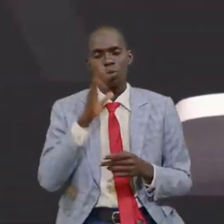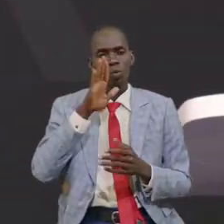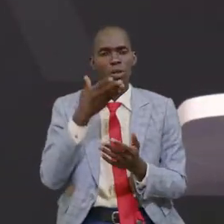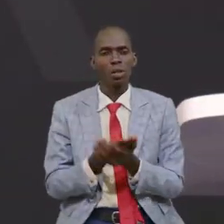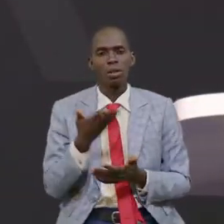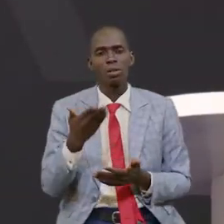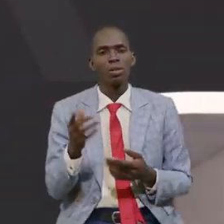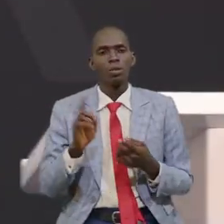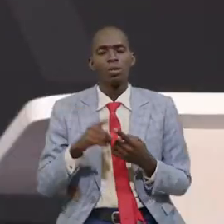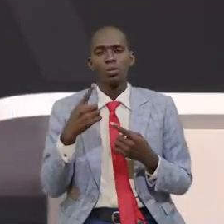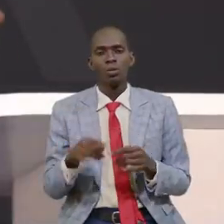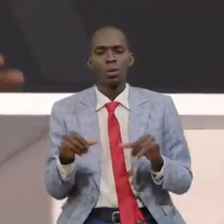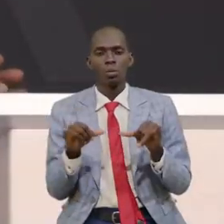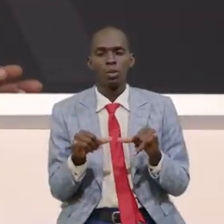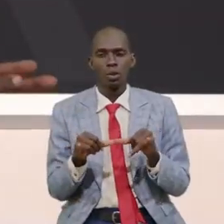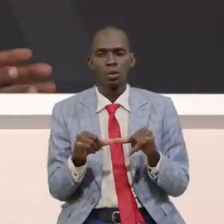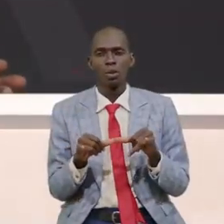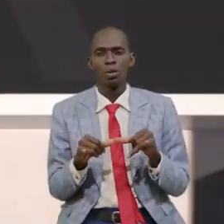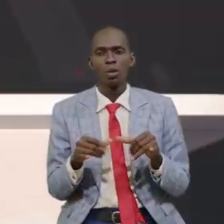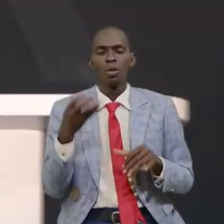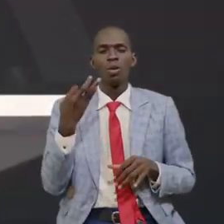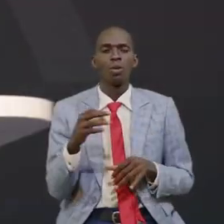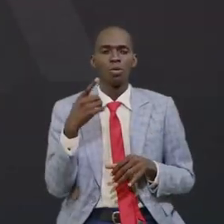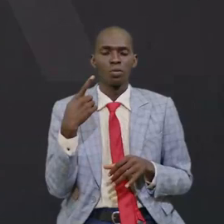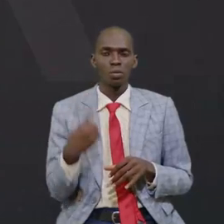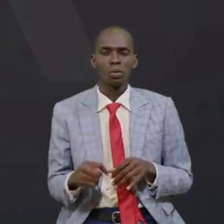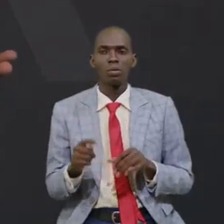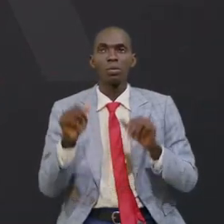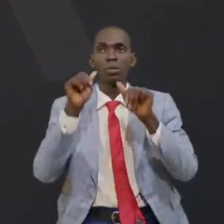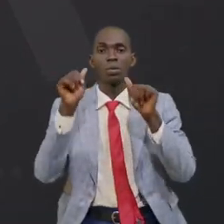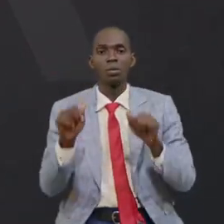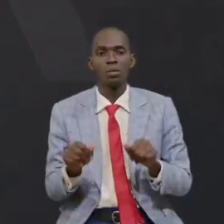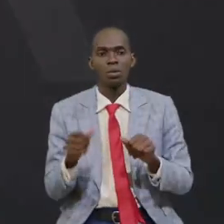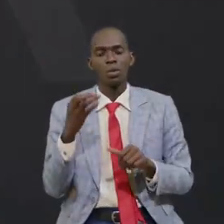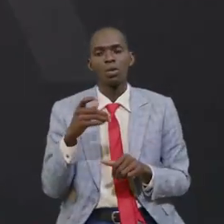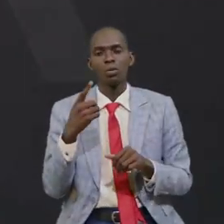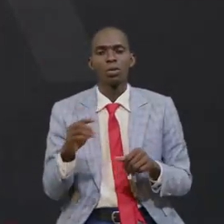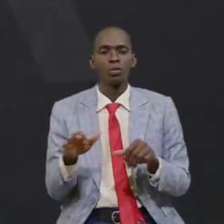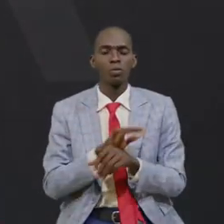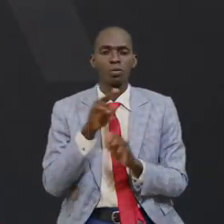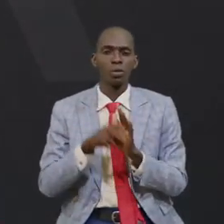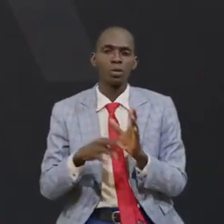la mesure de la statue parfaite de Christ.